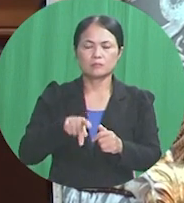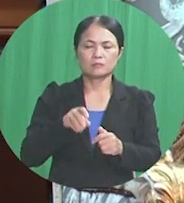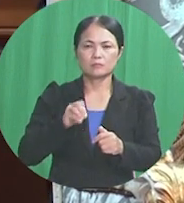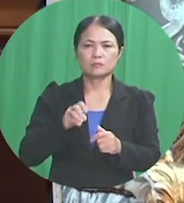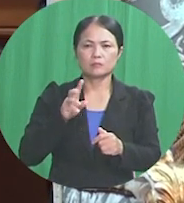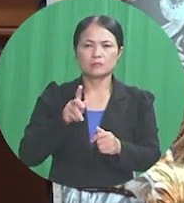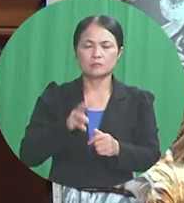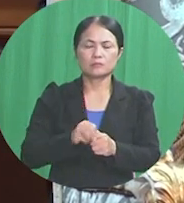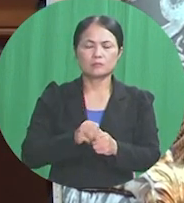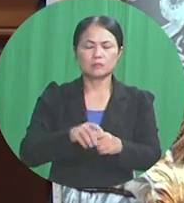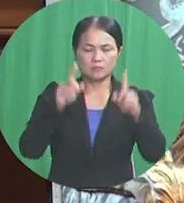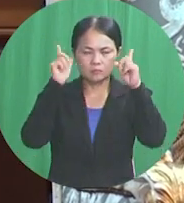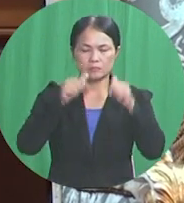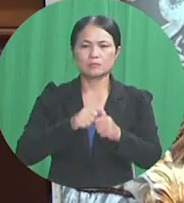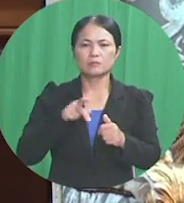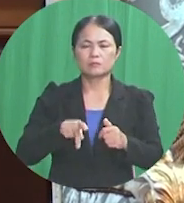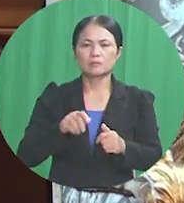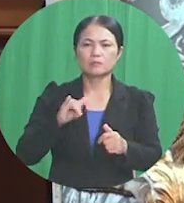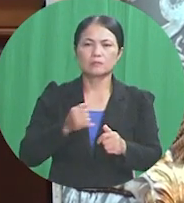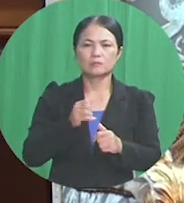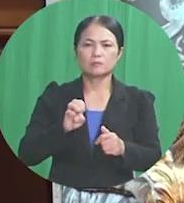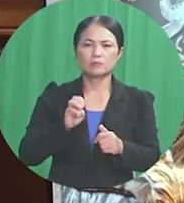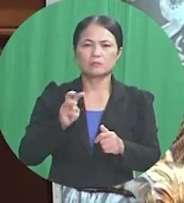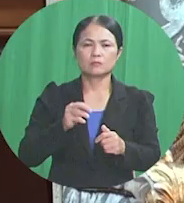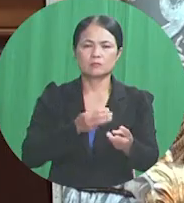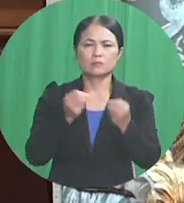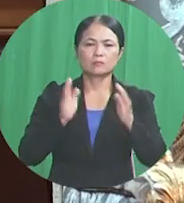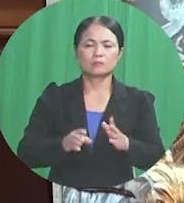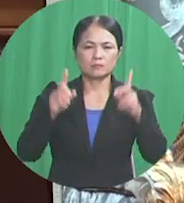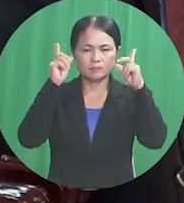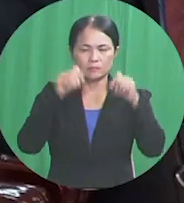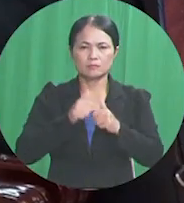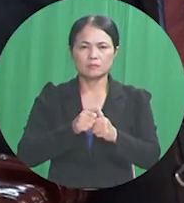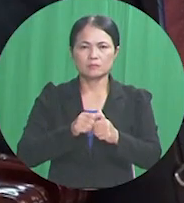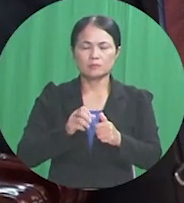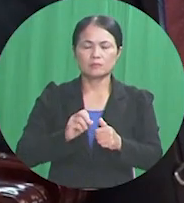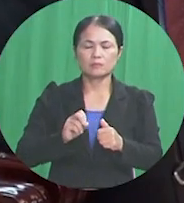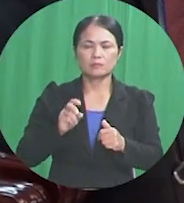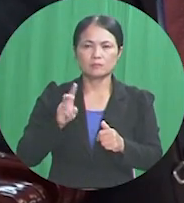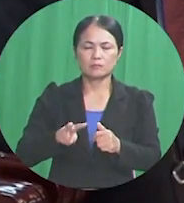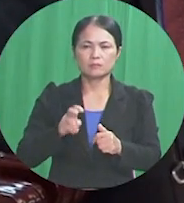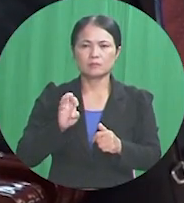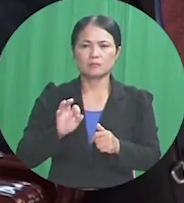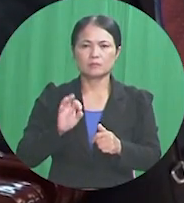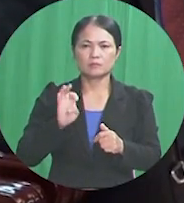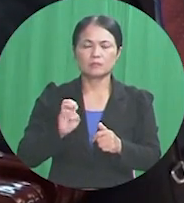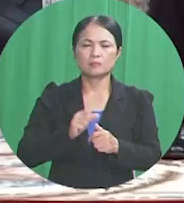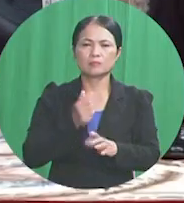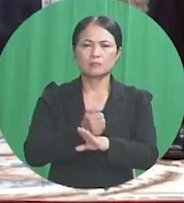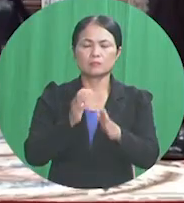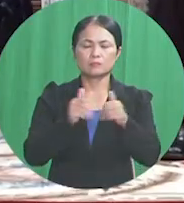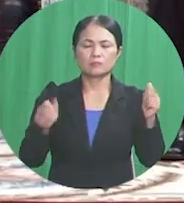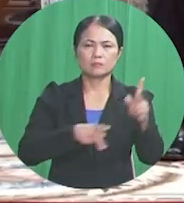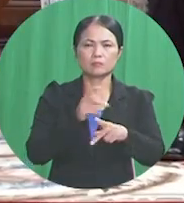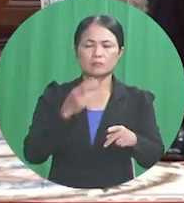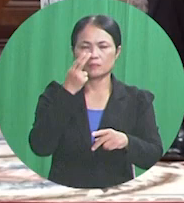ฐไอยูดอมพามมิงจิงนายุรัฐมนตรีนังไอยุดอมวืองดิงเฟประเทศรัฐสภาประชาชน